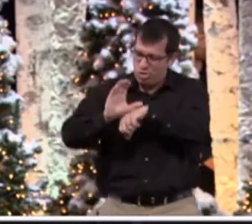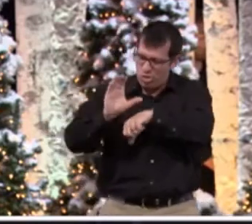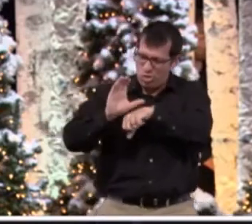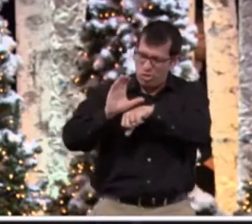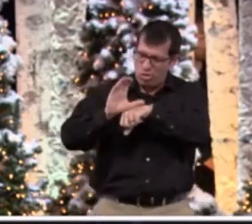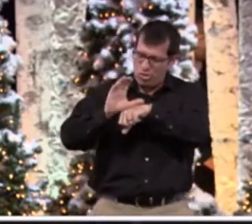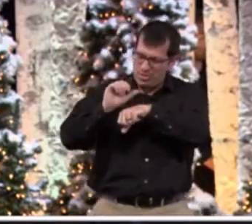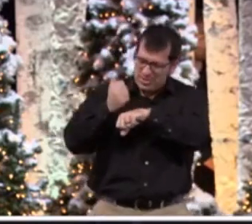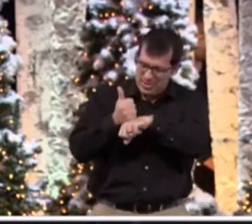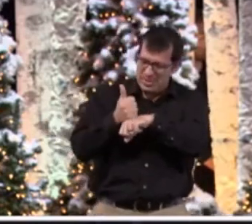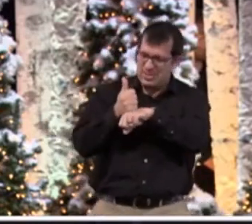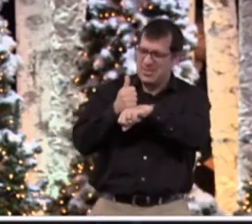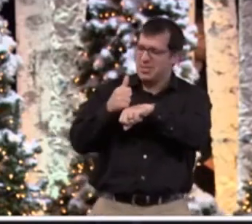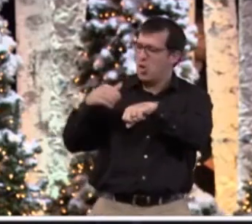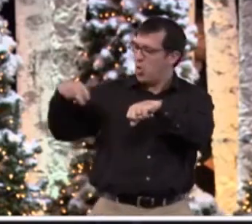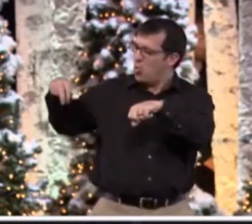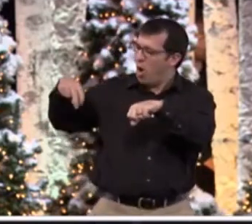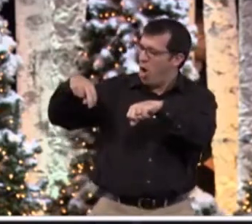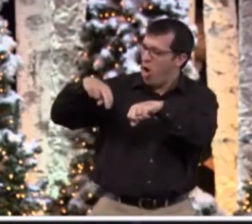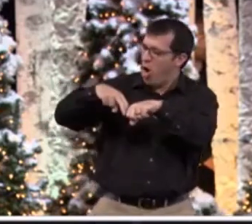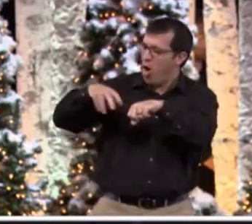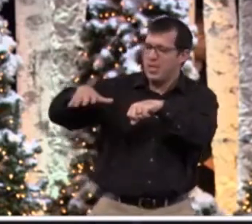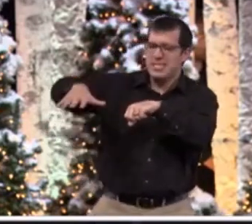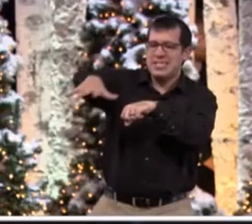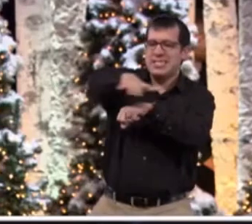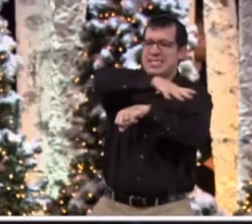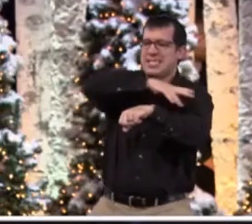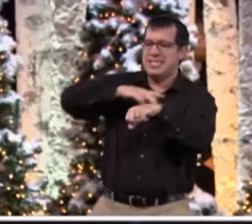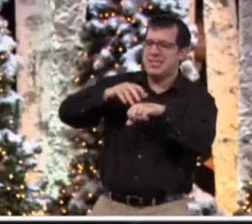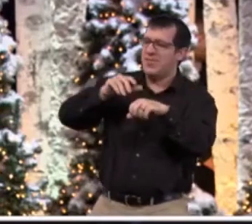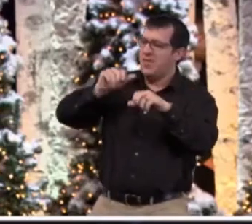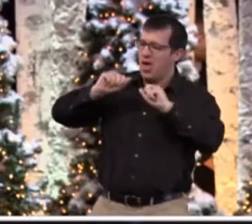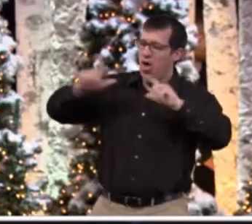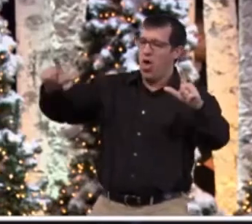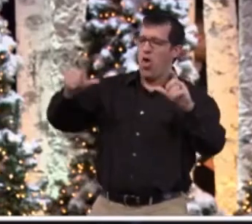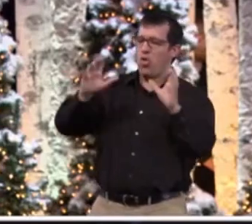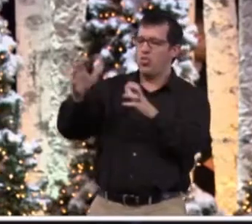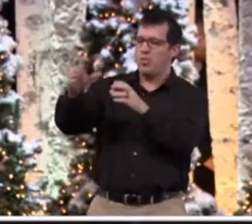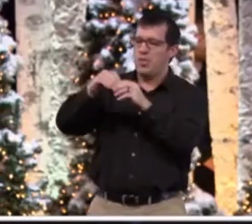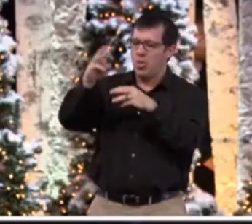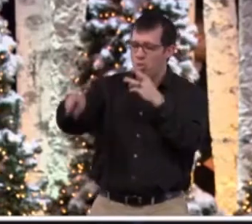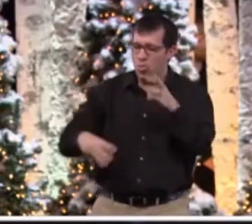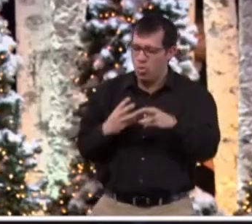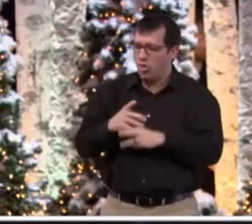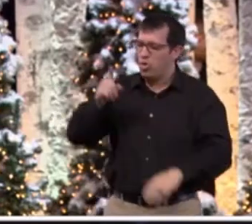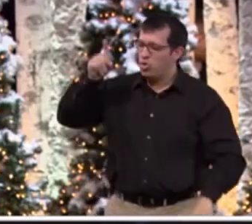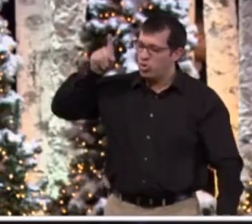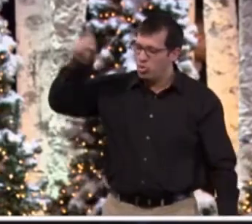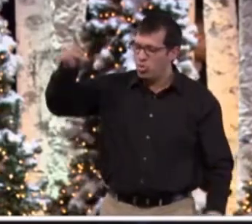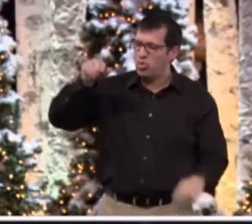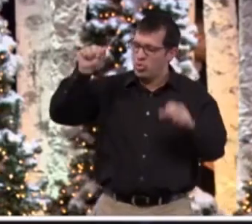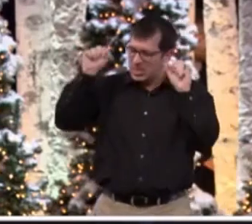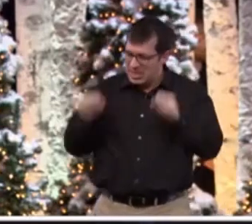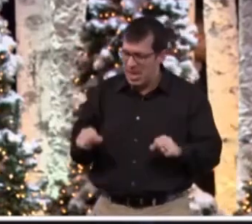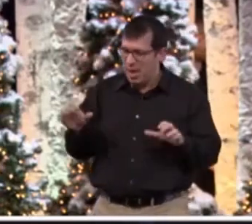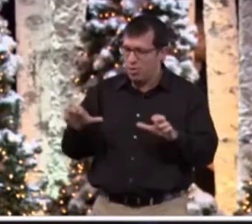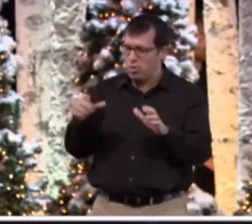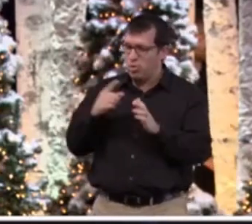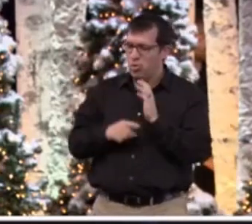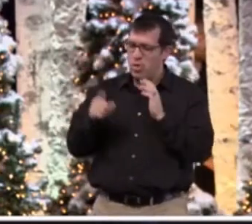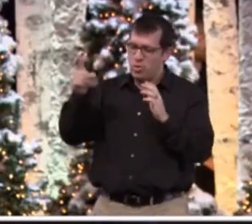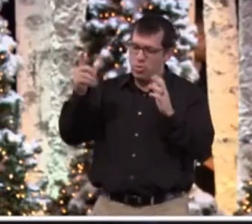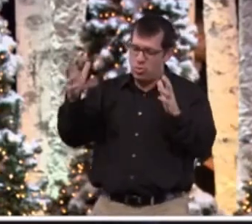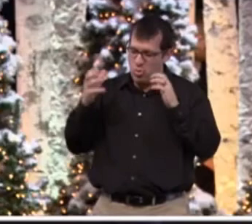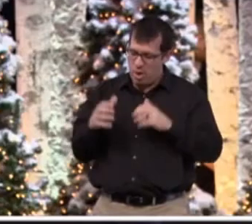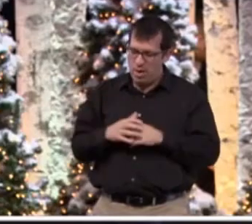हरेक ठाउँमा ख्रिस्टको शरीरहरू हुन सकुन्, ताकि तपाईँले आफूले चाहे अनुसार गर्न सक्नुभएको